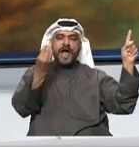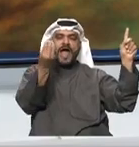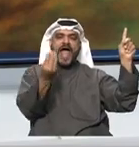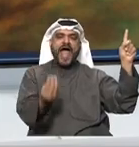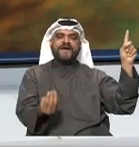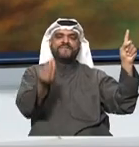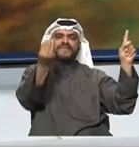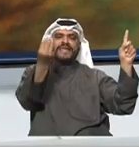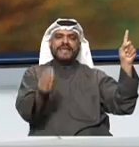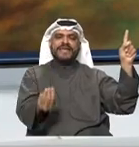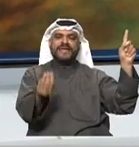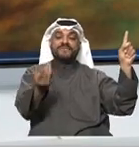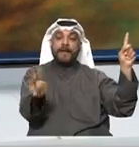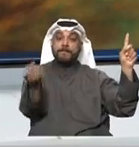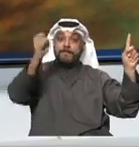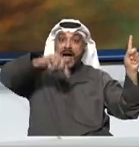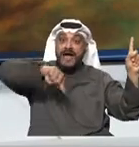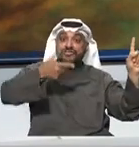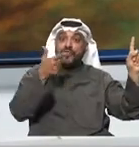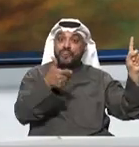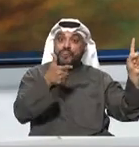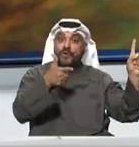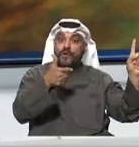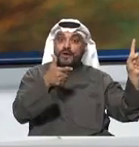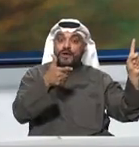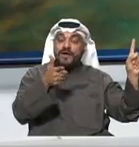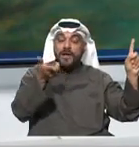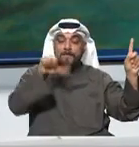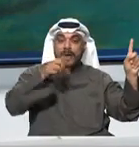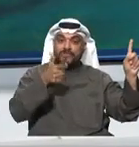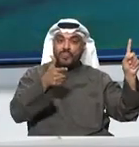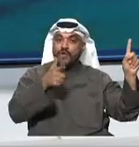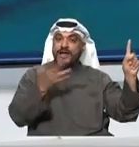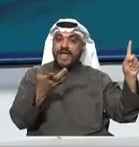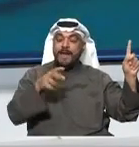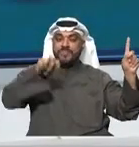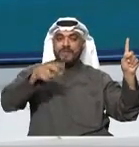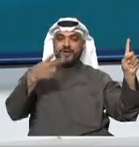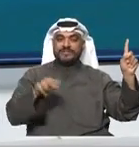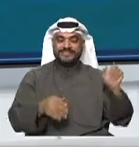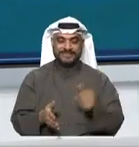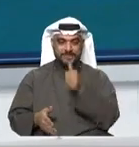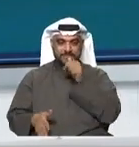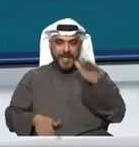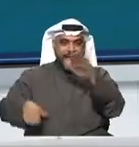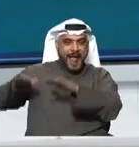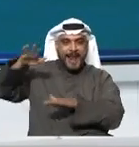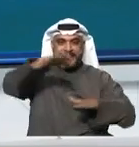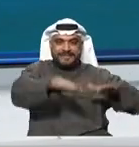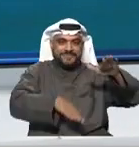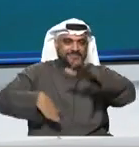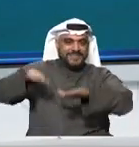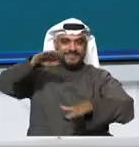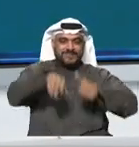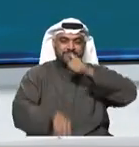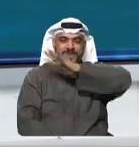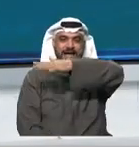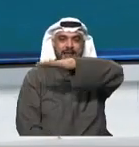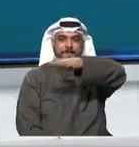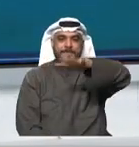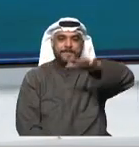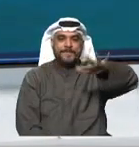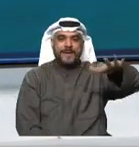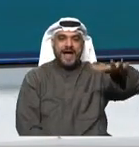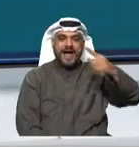شرقية في معظم مناطق البلاد خاصة المناطق الشرقية من دولة الكويت. أما بالنسبة للأجواء البحرية أعزائي المشاهدين،